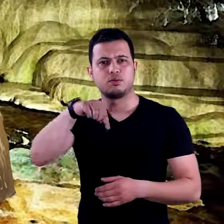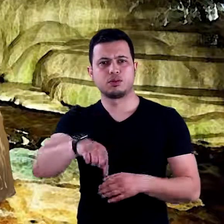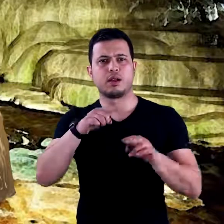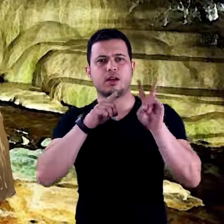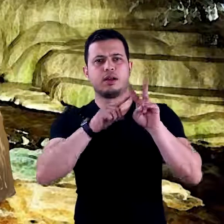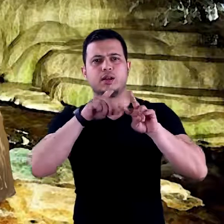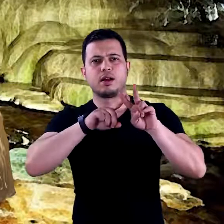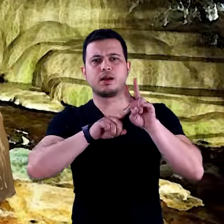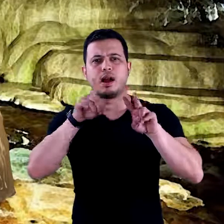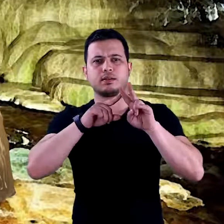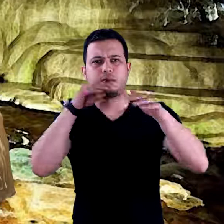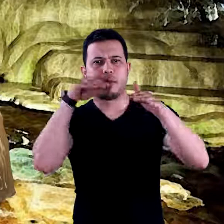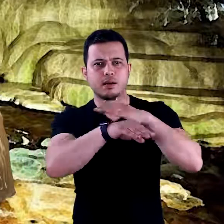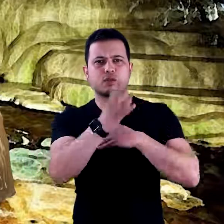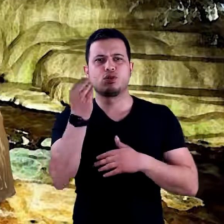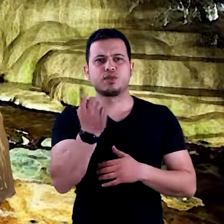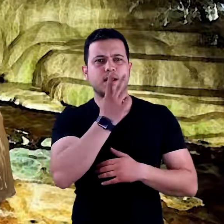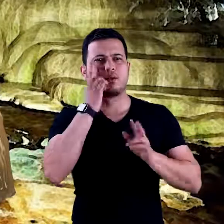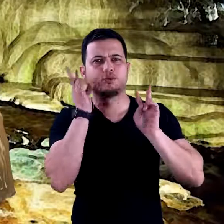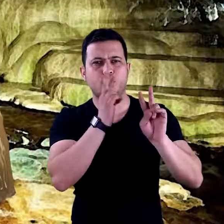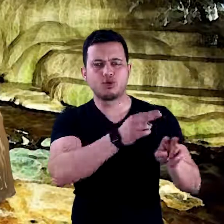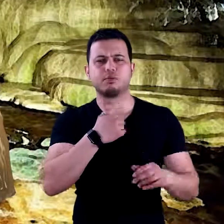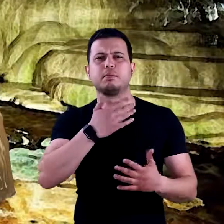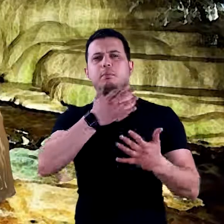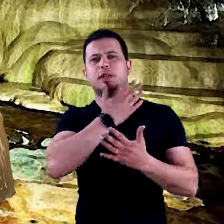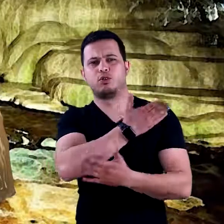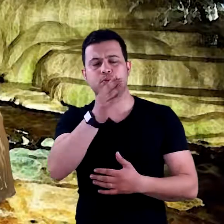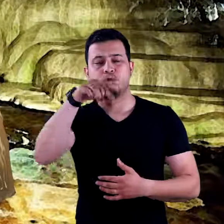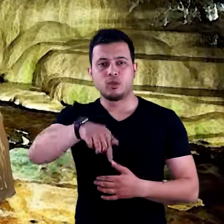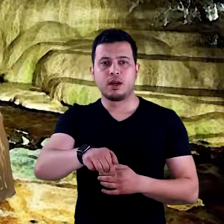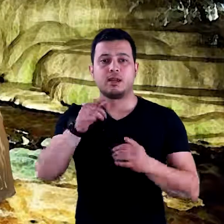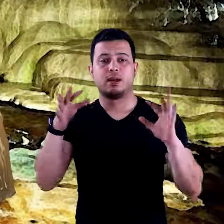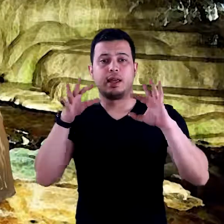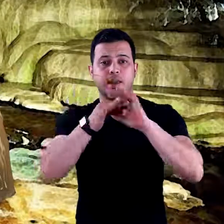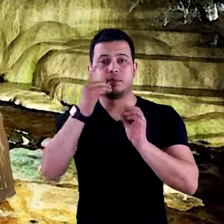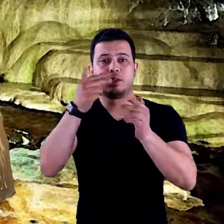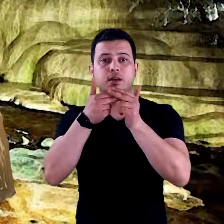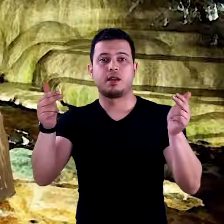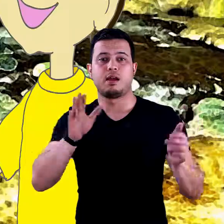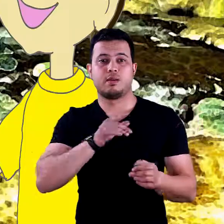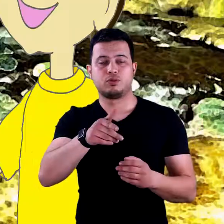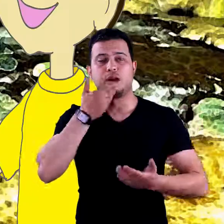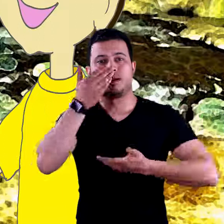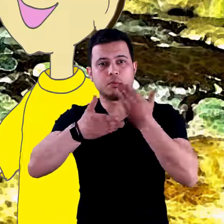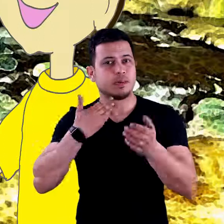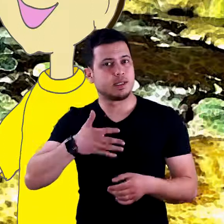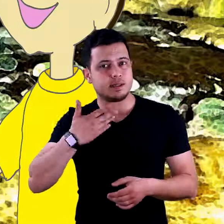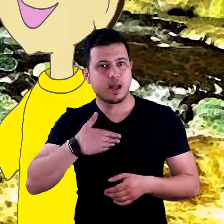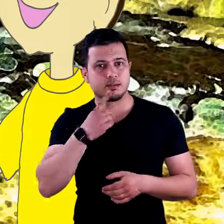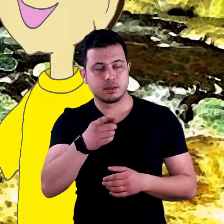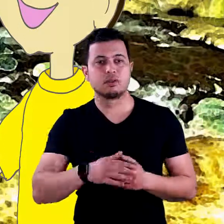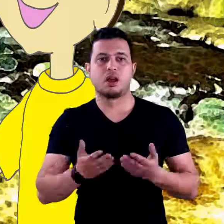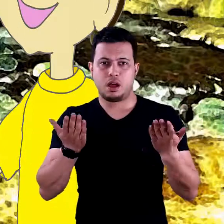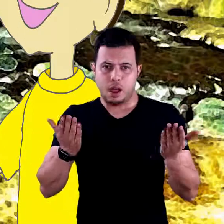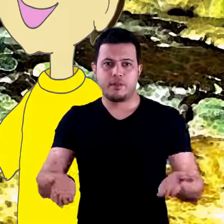şeyler görerek geçirdim. Burayla ilgili size küçük bir hikaye anlatayım ister misiniz? Elbette